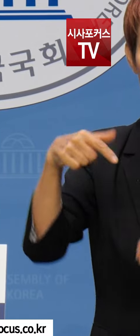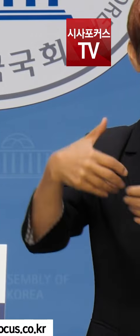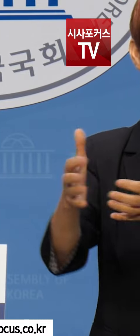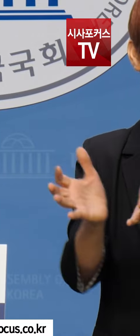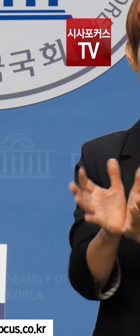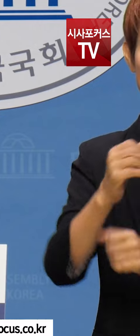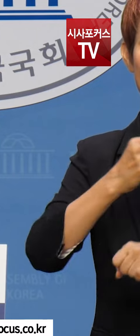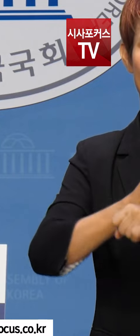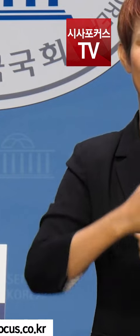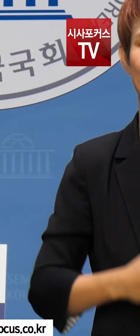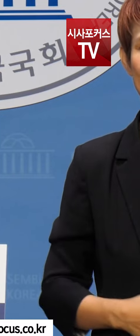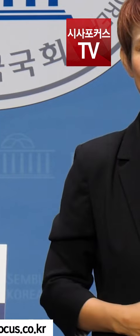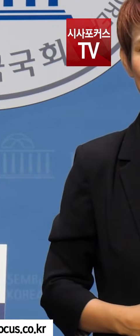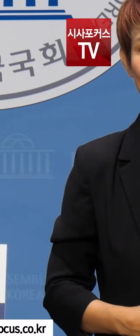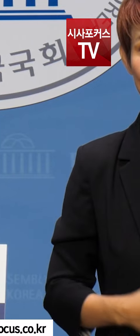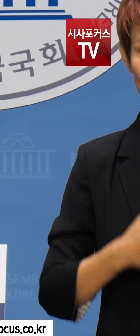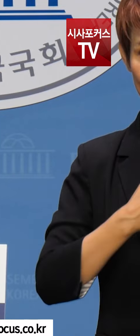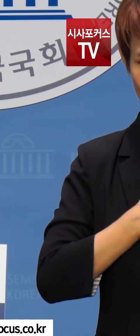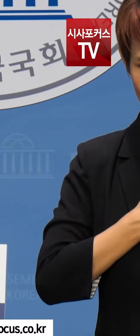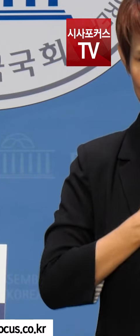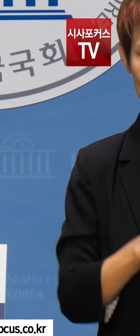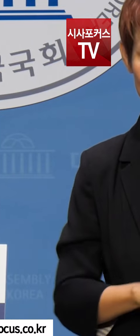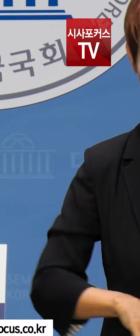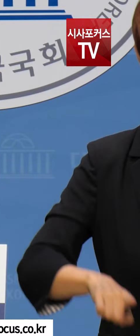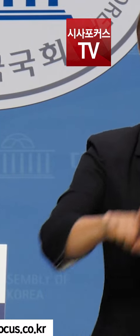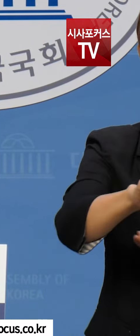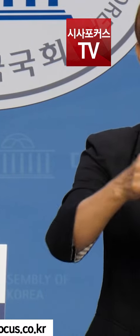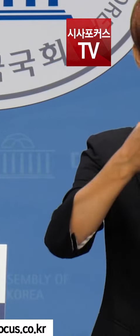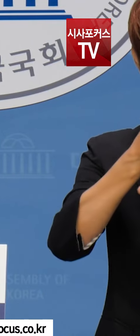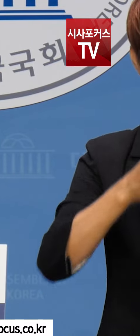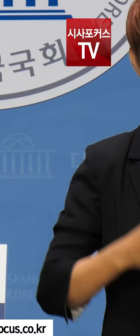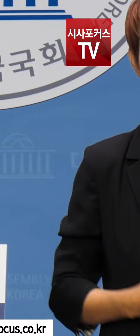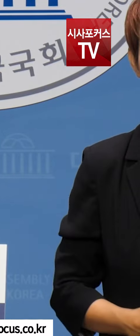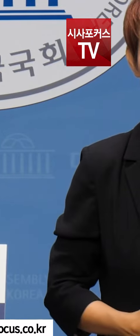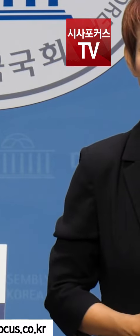조국혁신당이 하겠습니다. 제가 앞장서겠습니다.